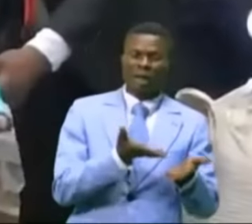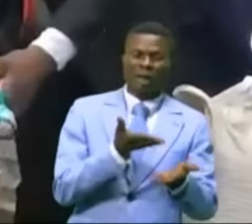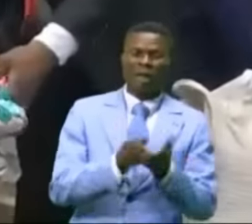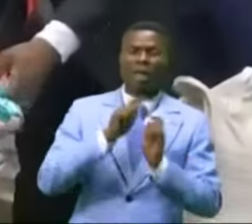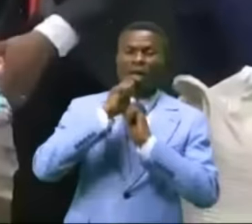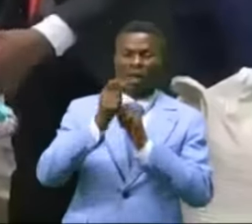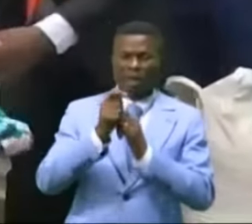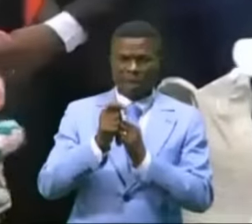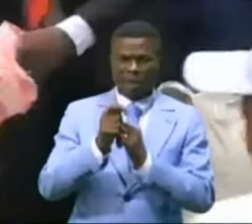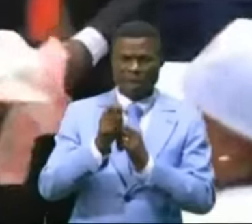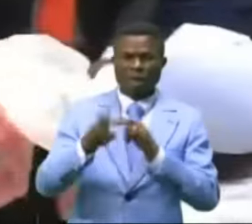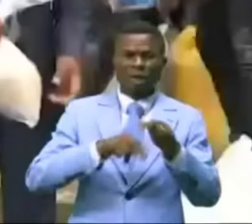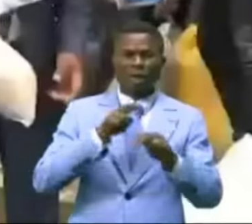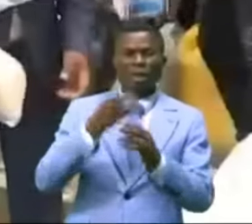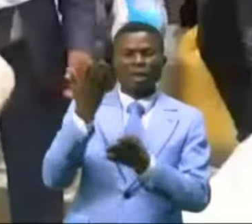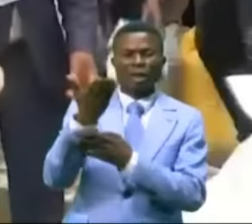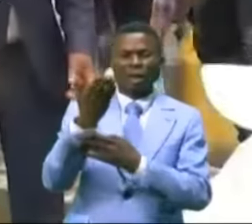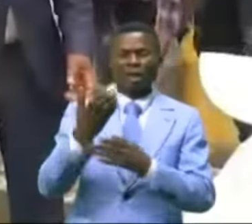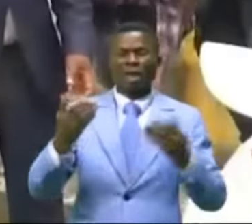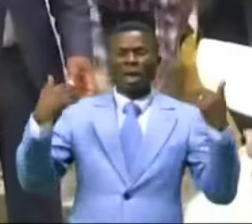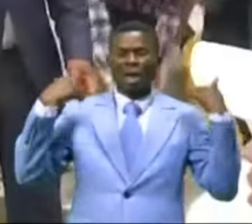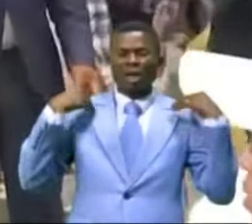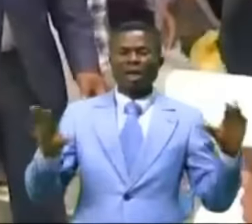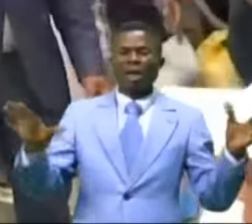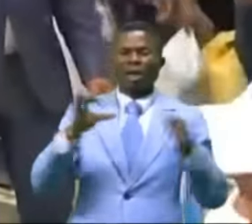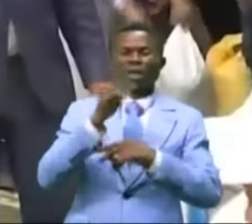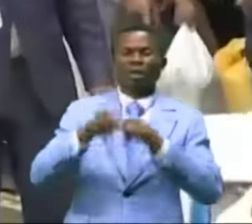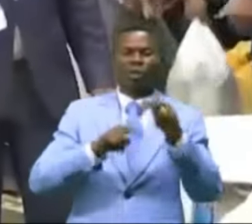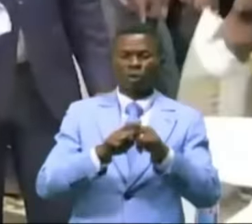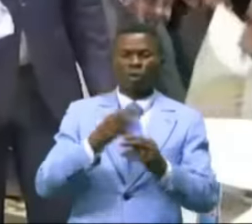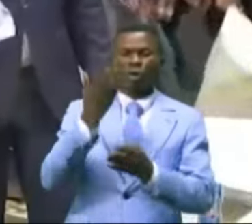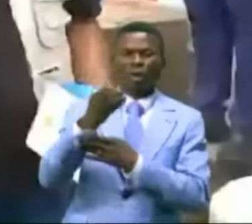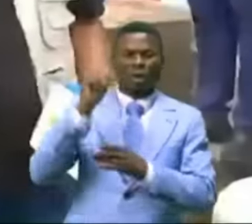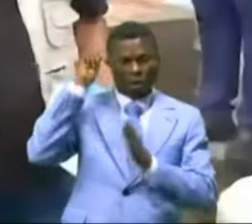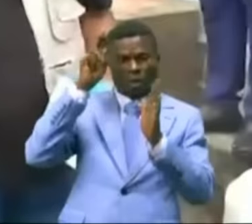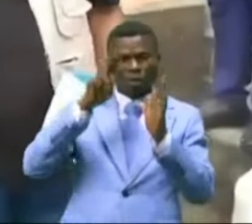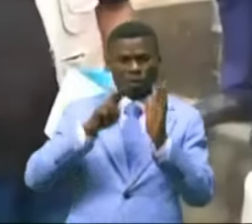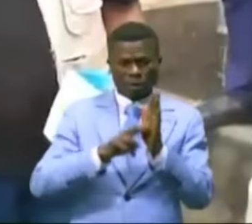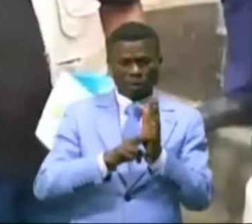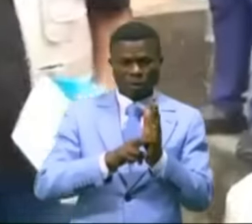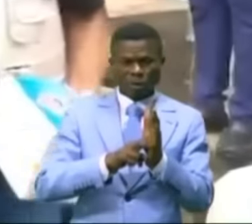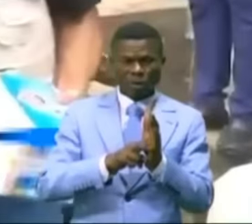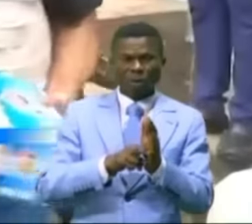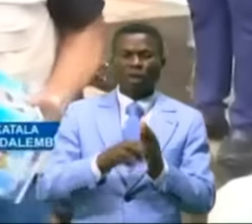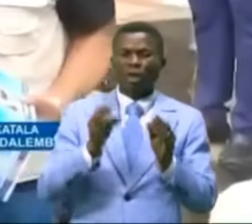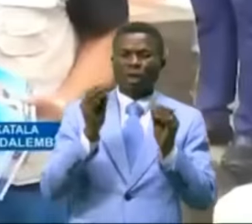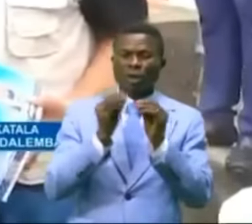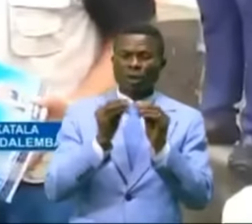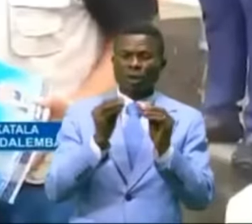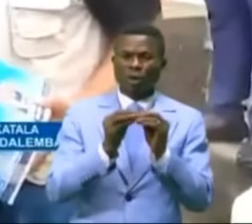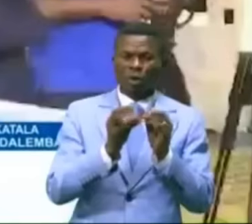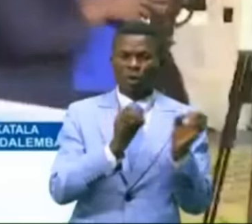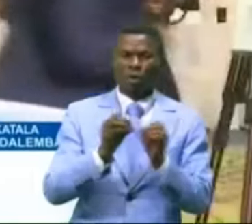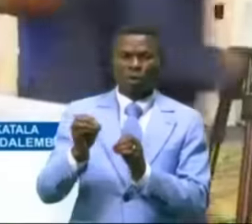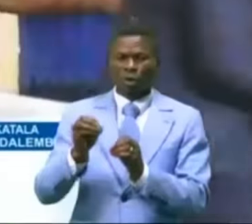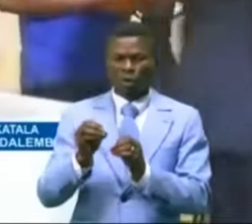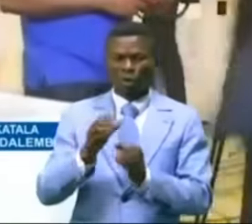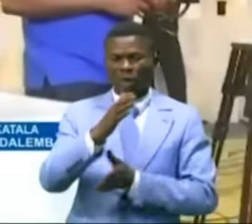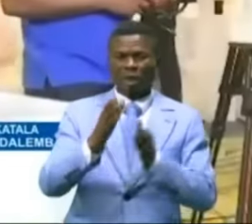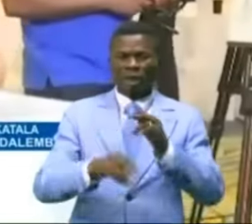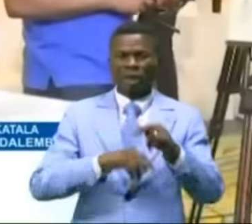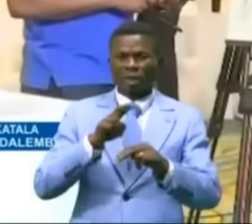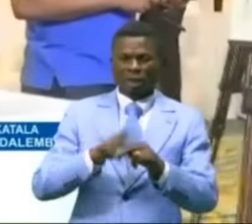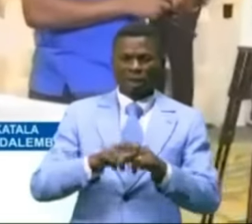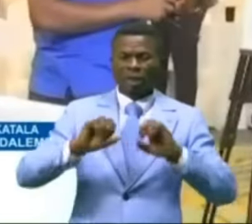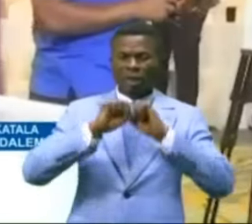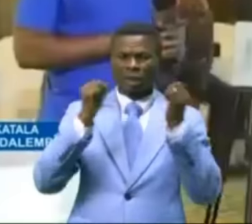suite logique de l'appel de solidarité nationale lancé par le gouvernement au cours d'une soirée organisée par la Caisse de solidarité nationale